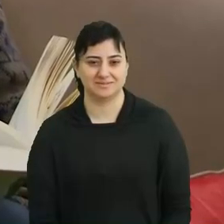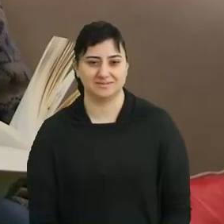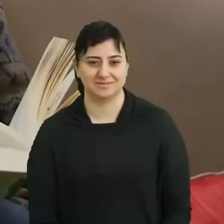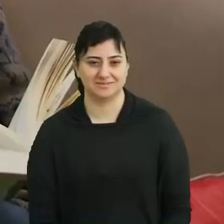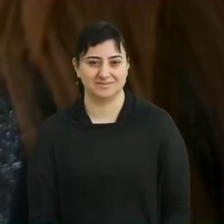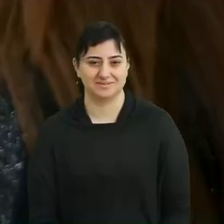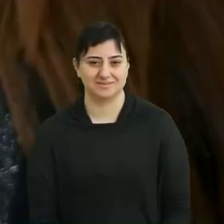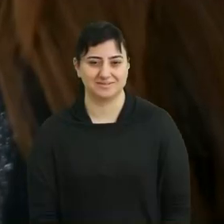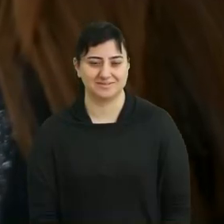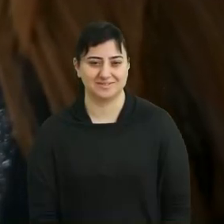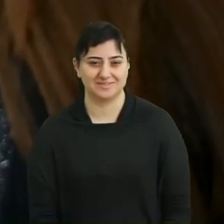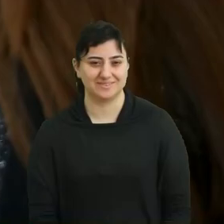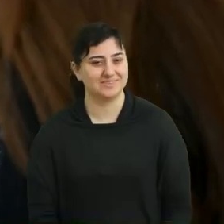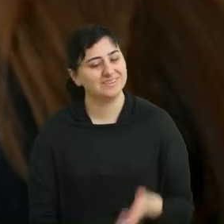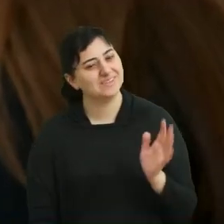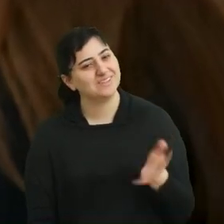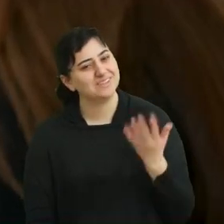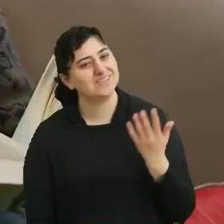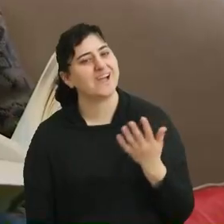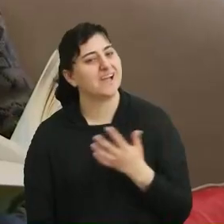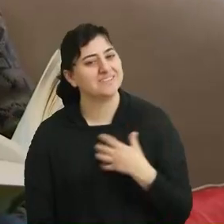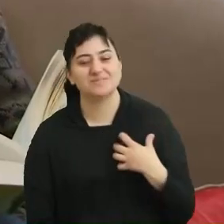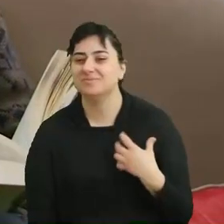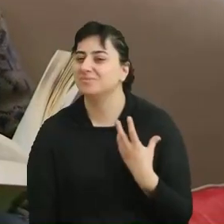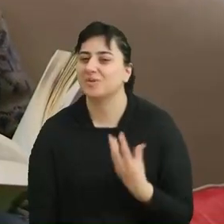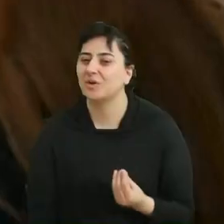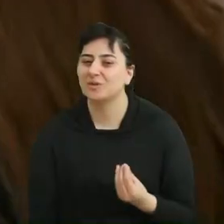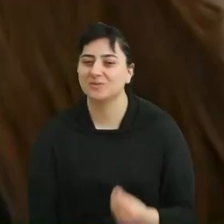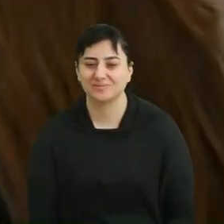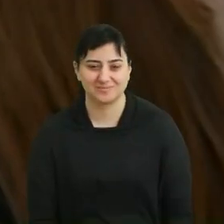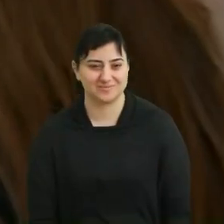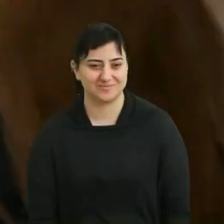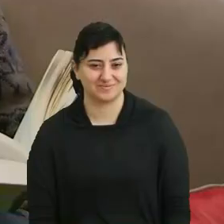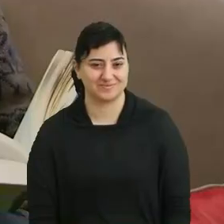kaldı. Neyse ya, şimdi anneciğim. Efendim evladım.